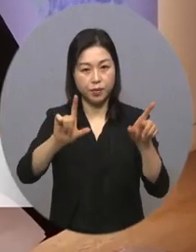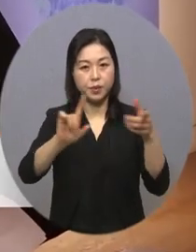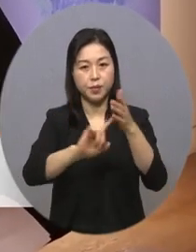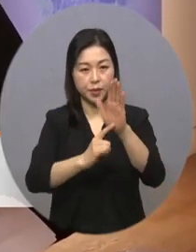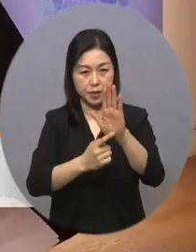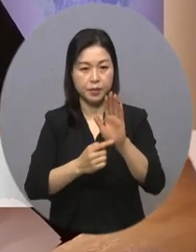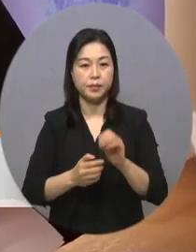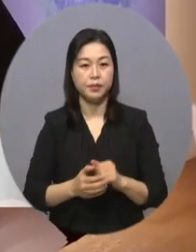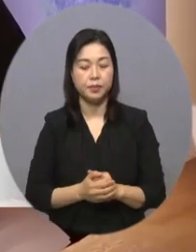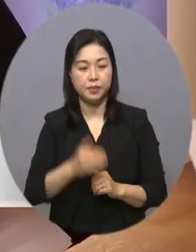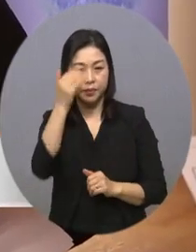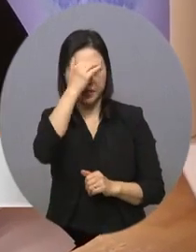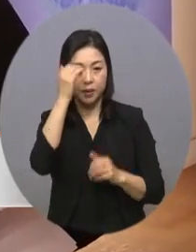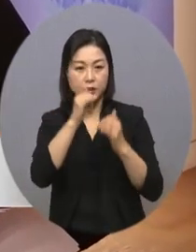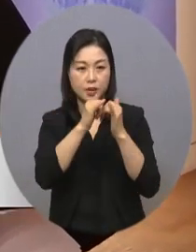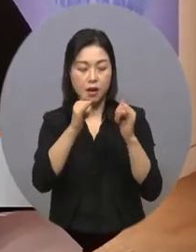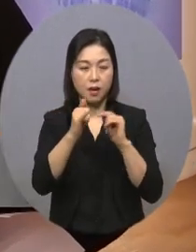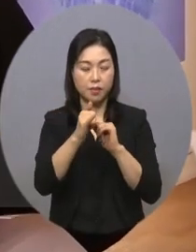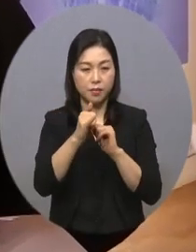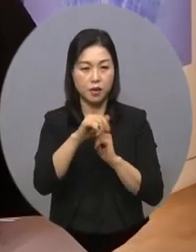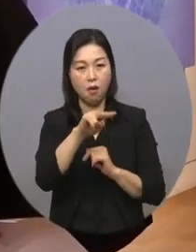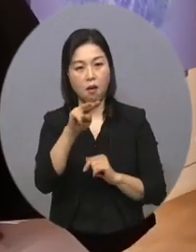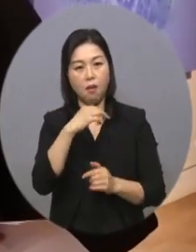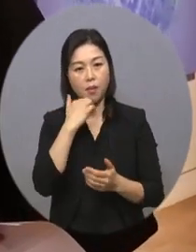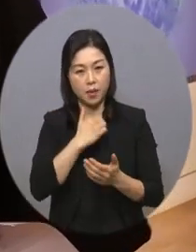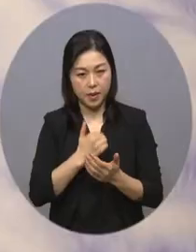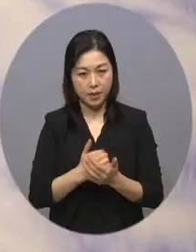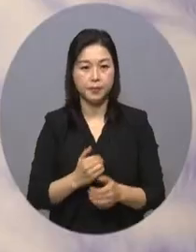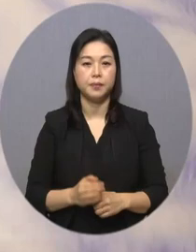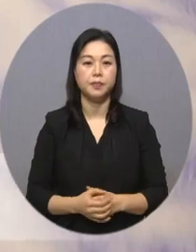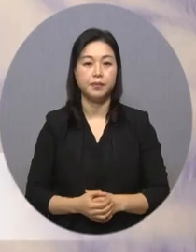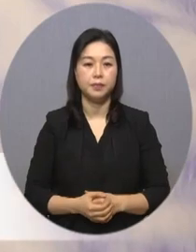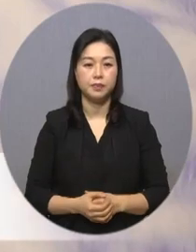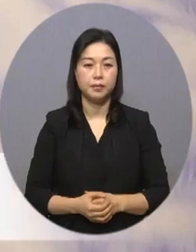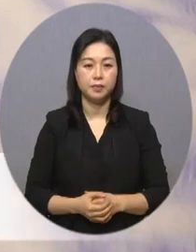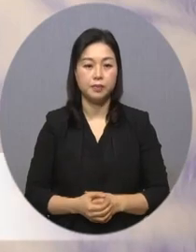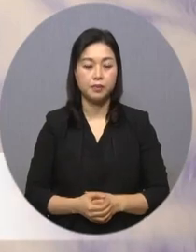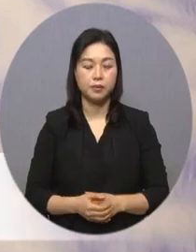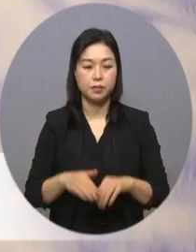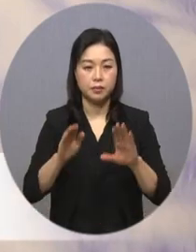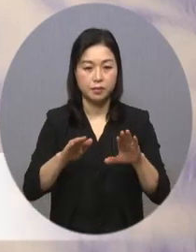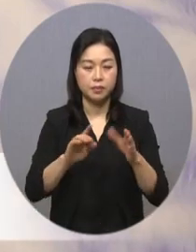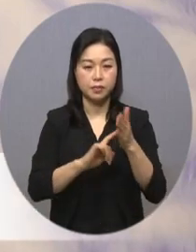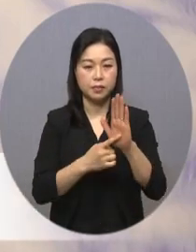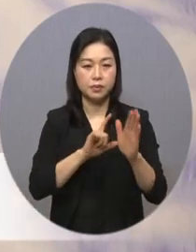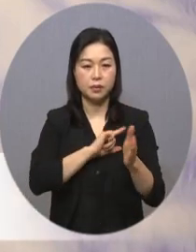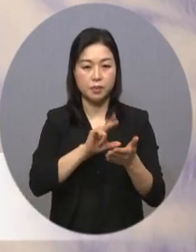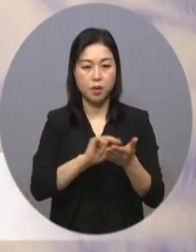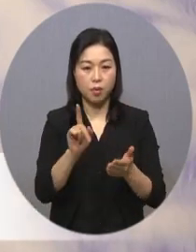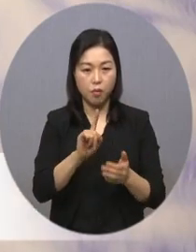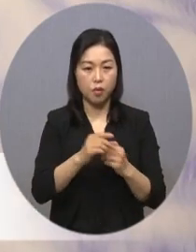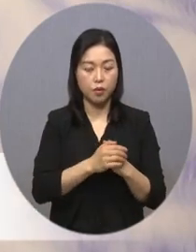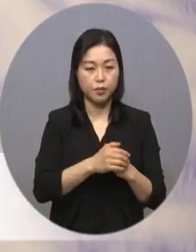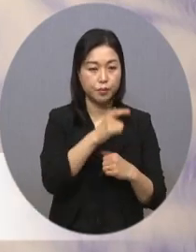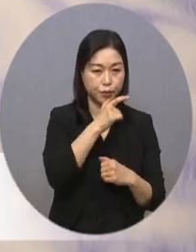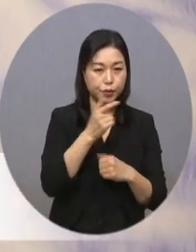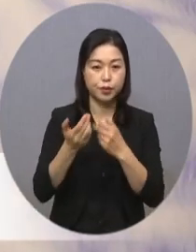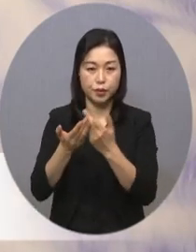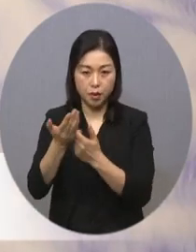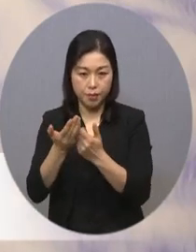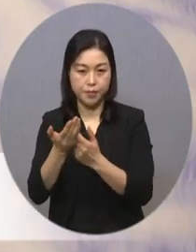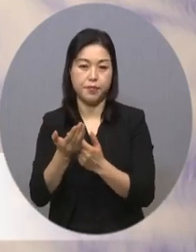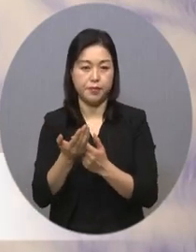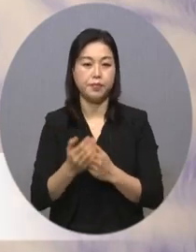담아내 관람객들의 발걸음을 멈추게 합니다. 이번 전시 제목은 물과 섬이라고 할